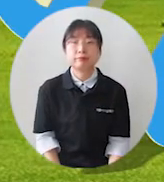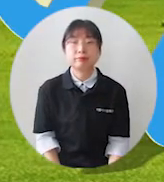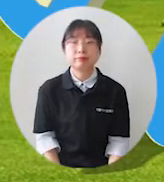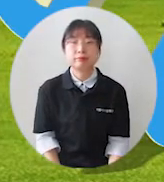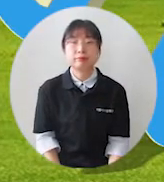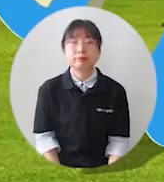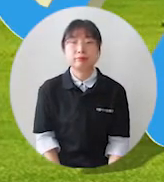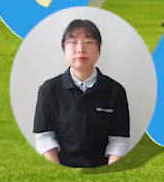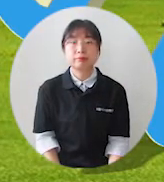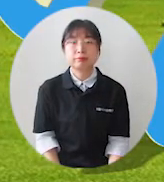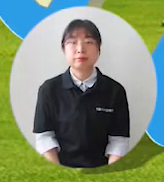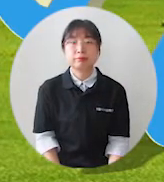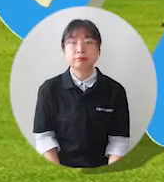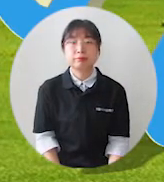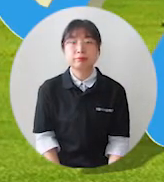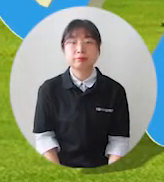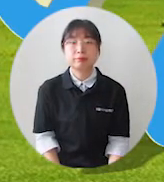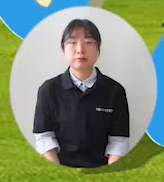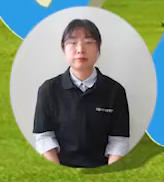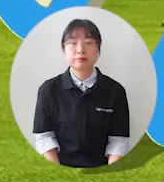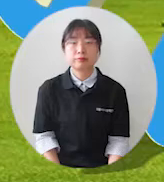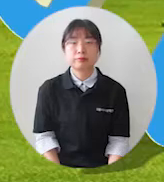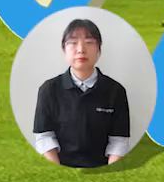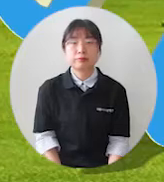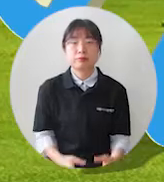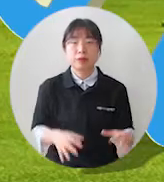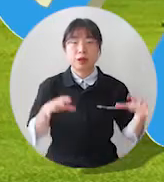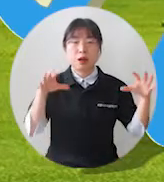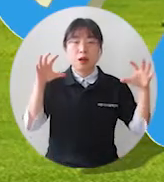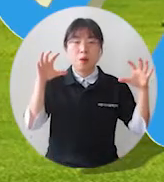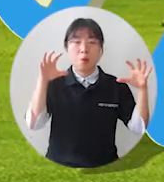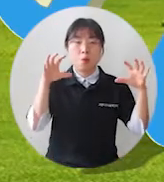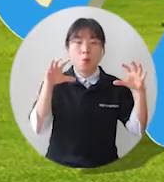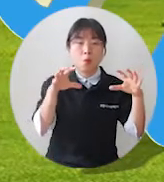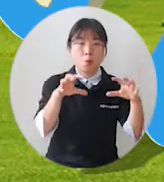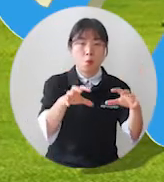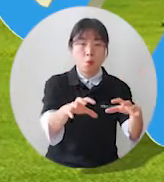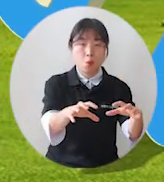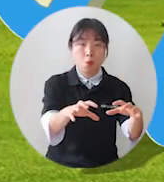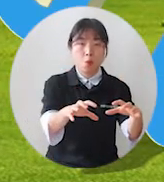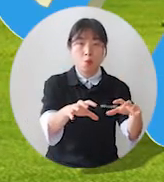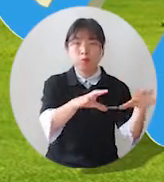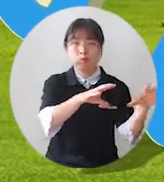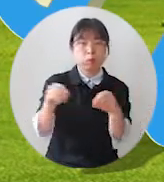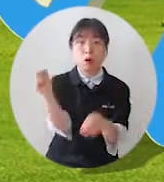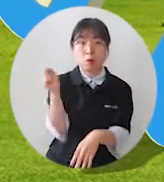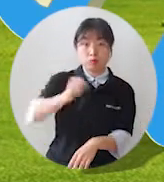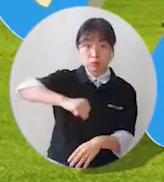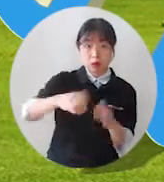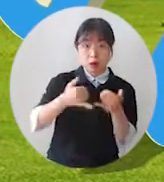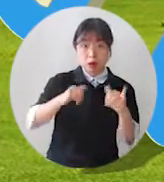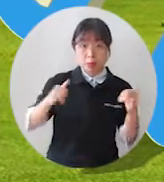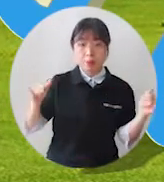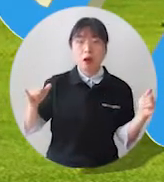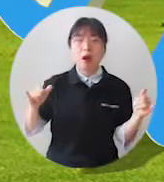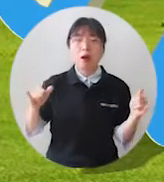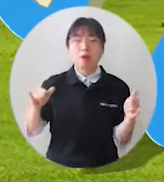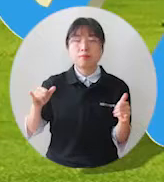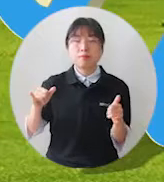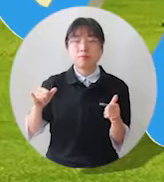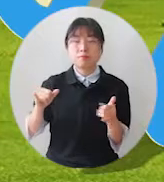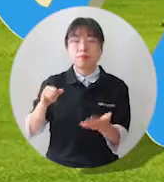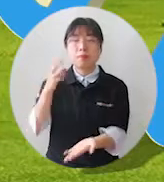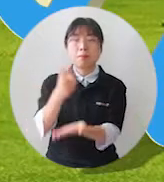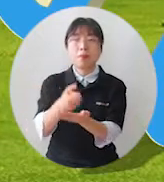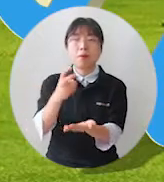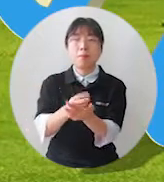됐다고 설명했습니다. 그에 따라 집회 금지 조치를 위반한 집회 주최자와 참가자는 감염병의 예방 및